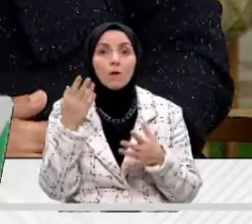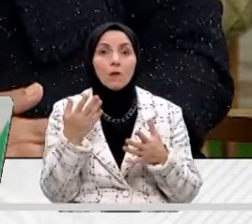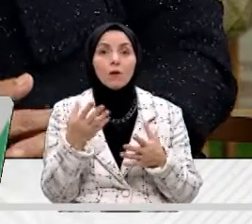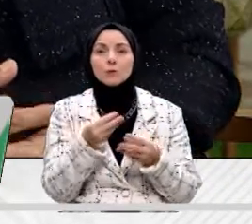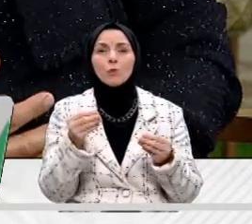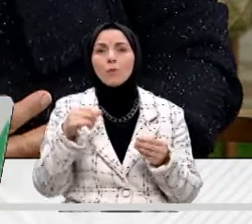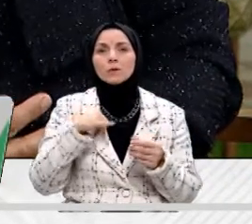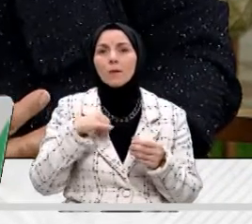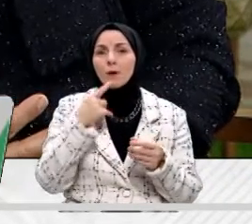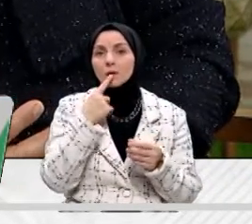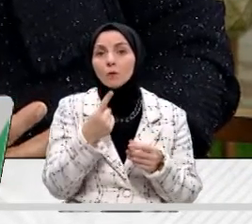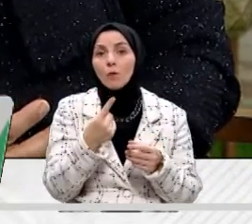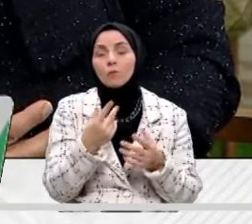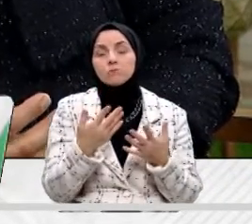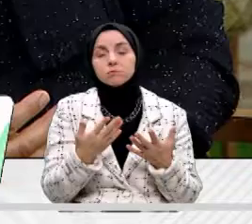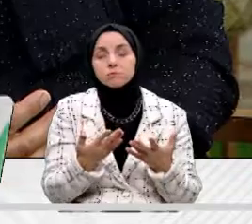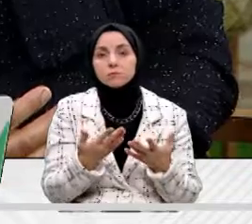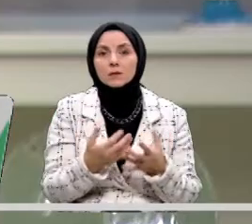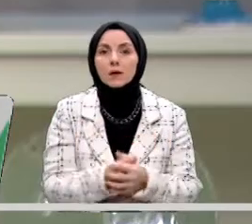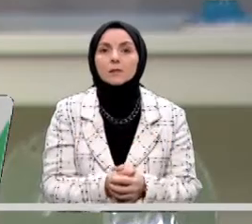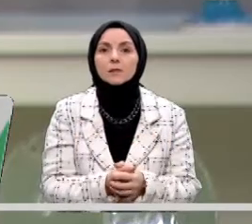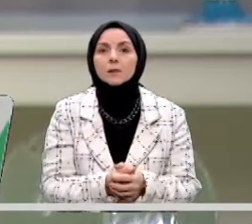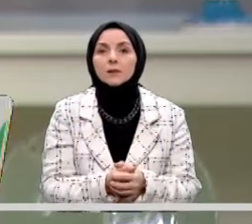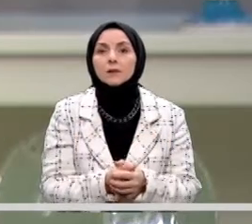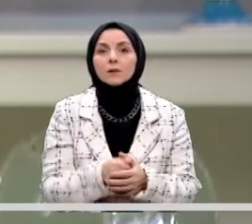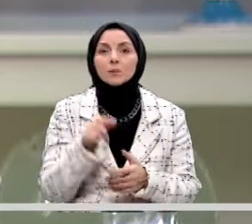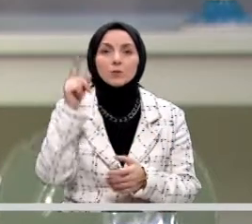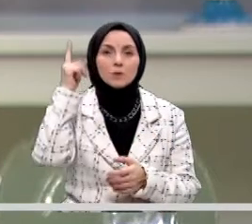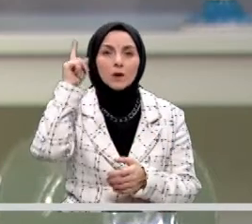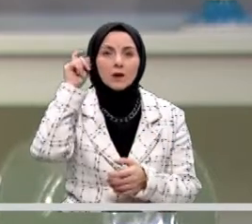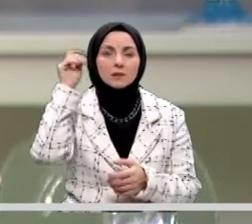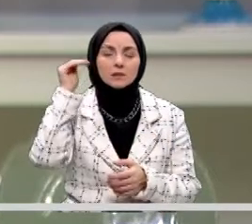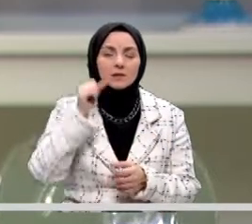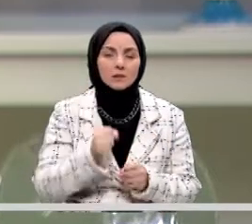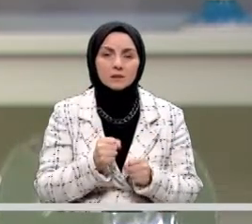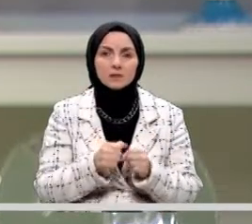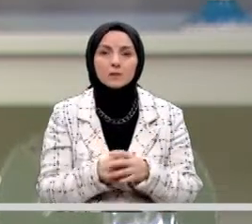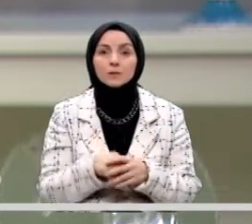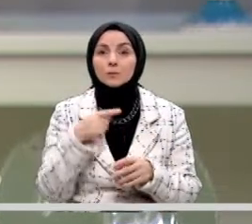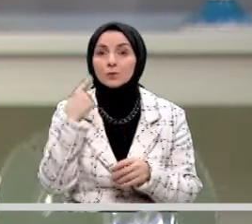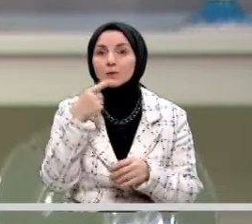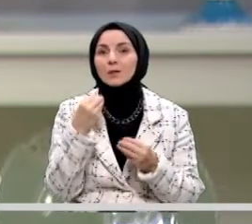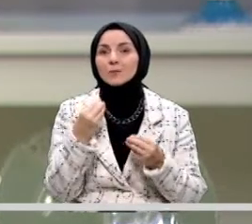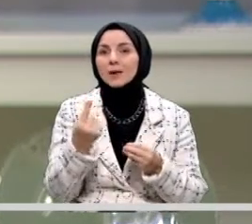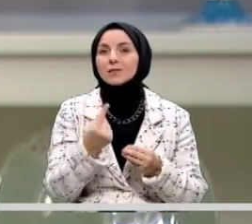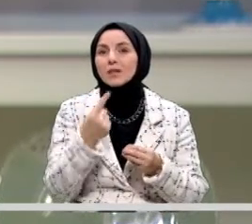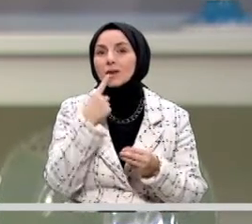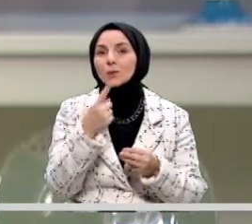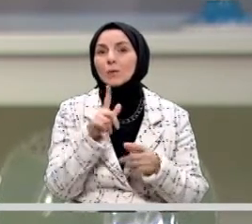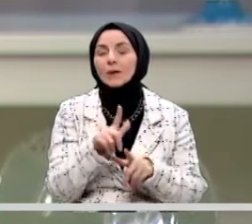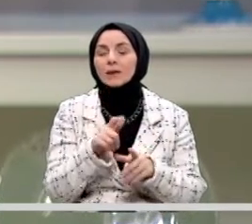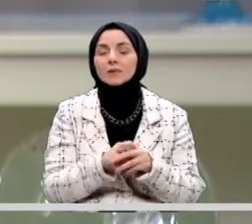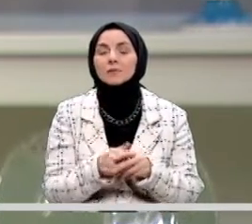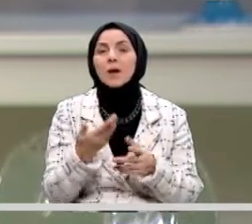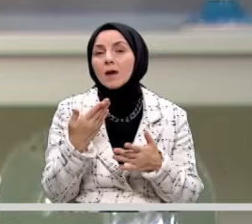Teşekkür ediyoruz hocam cevabınız için bir bandımız var ama ben hemen Onun öncesinde Şu soruyu ek soru olarak sormak istiyorum yeğenlerim yaşadı Benim de çok